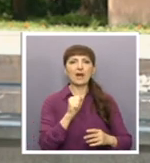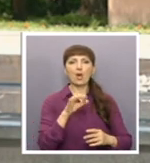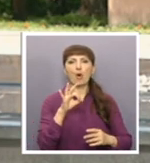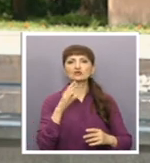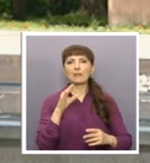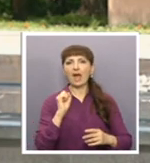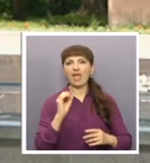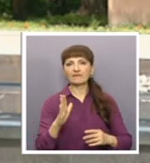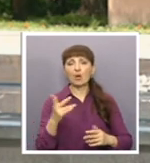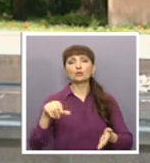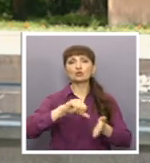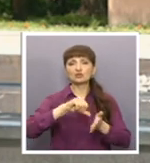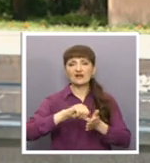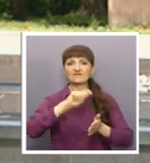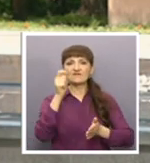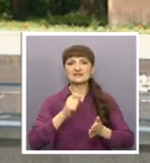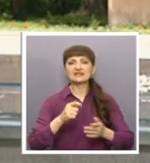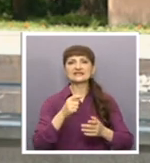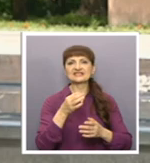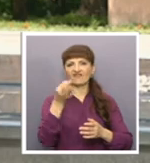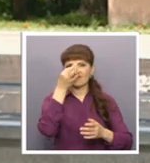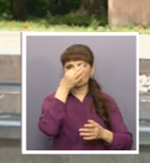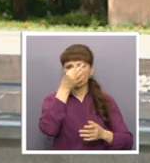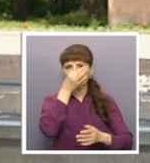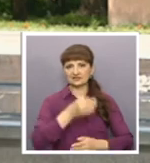Олжабаев. Он участвовал в битве за Свердловск.